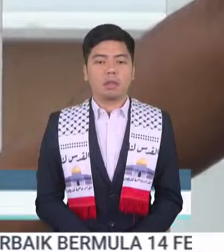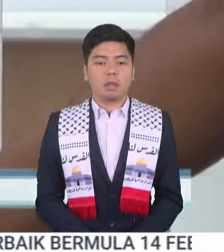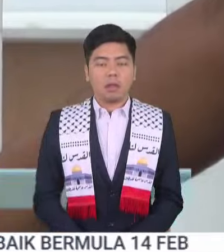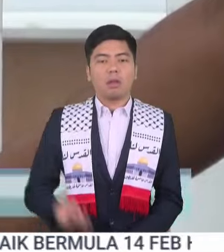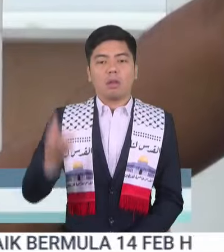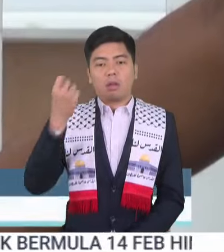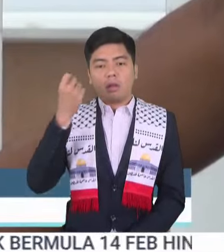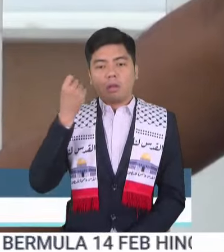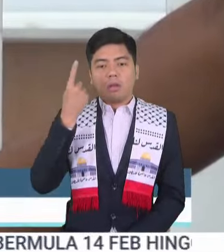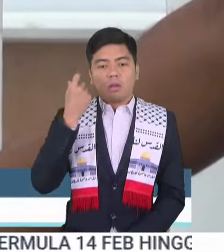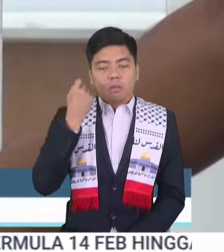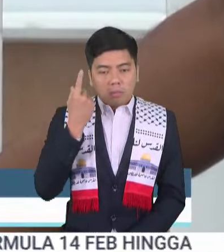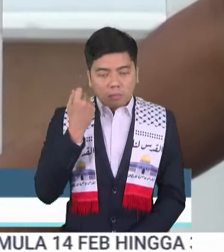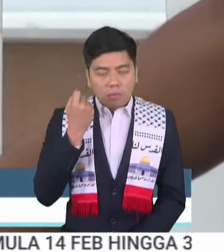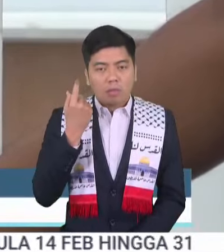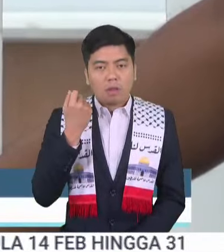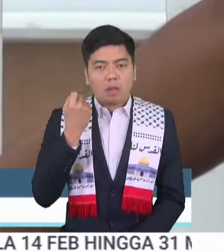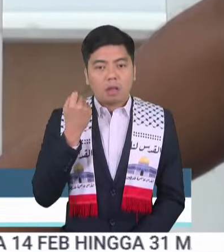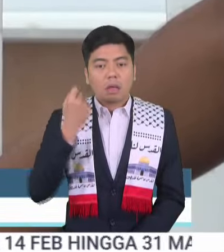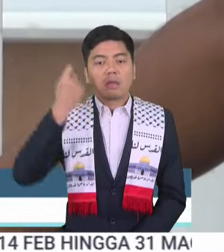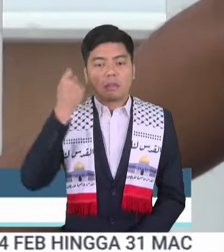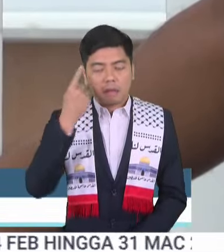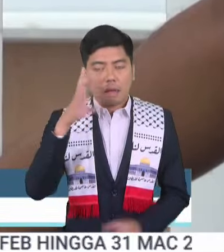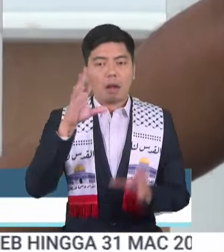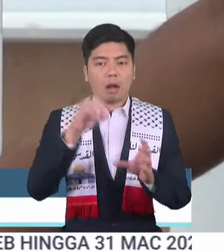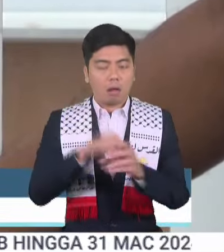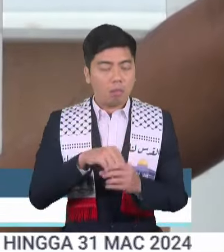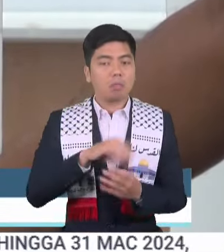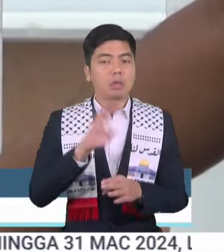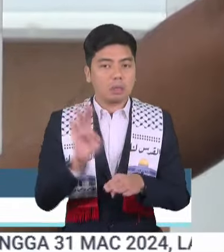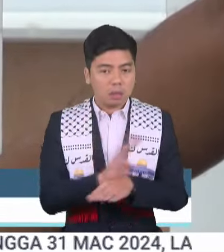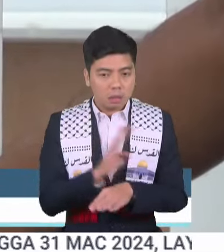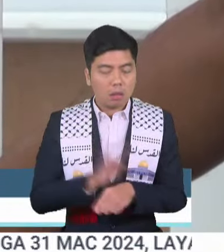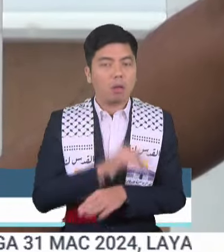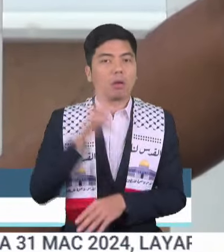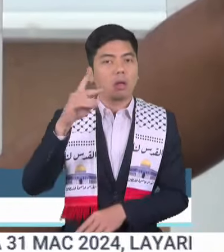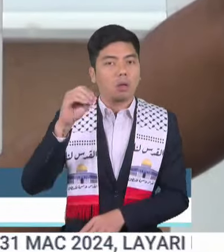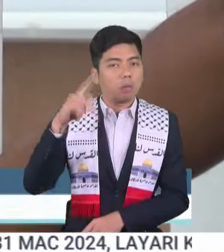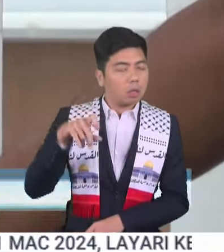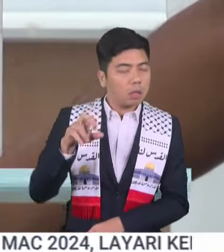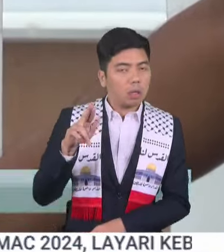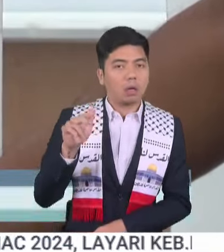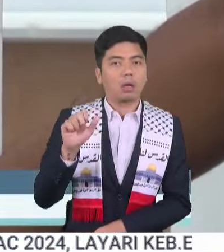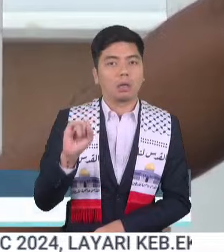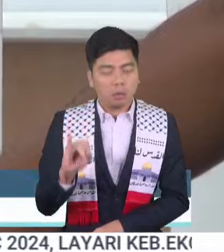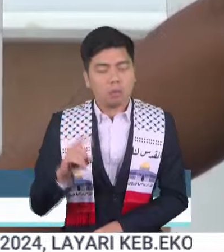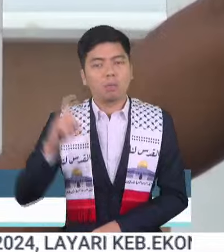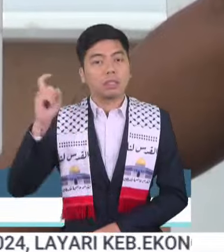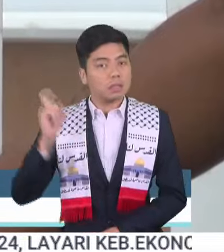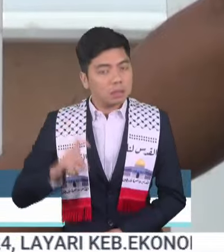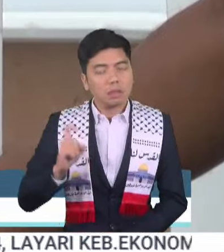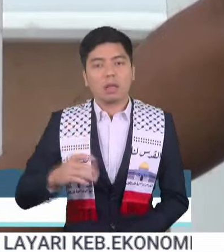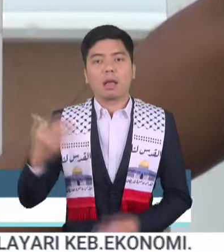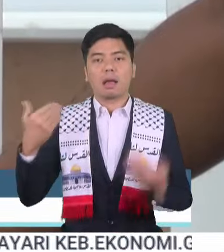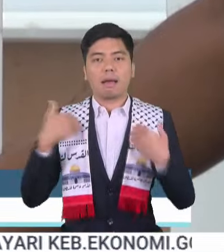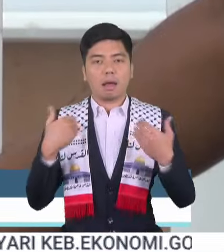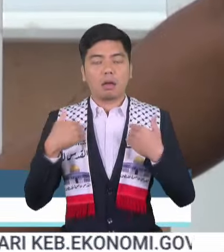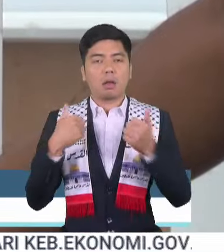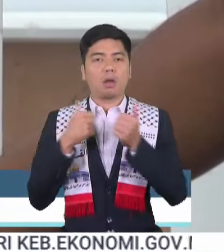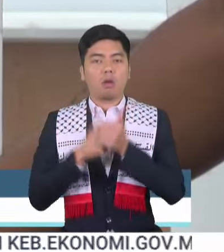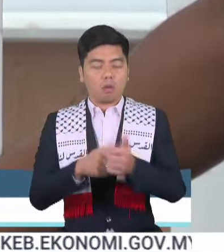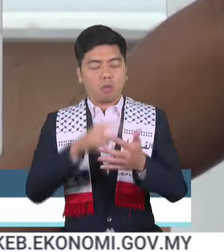Kefahaman keusahawanan ada, kefahaman korporasi ada, dia juga perlu ada